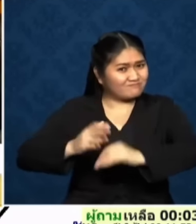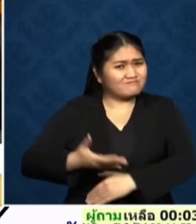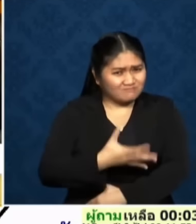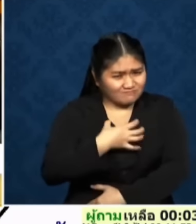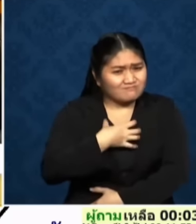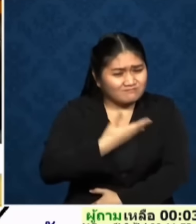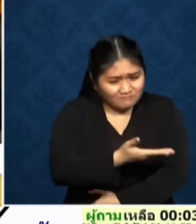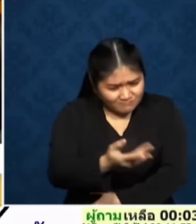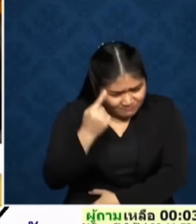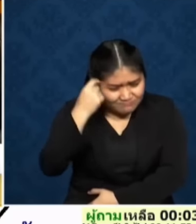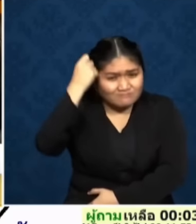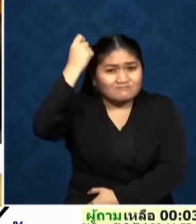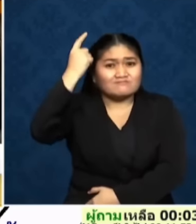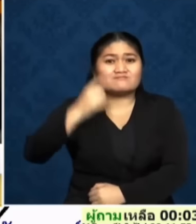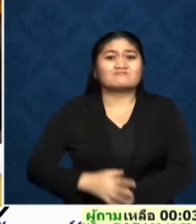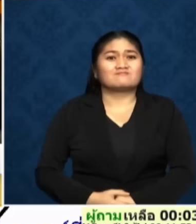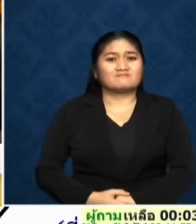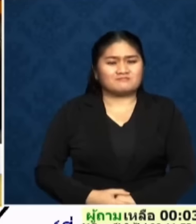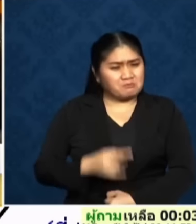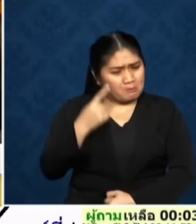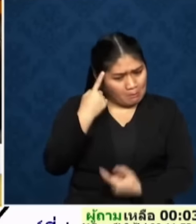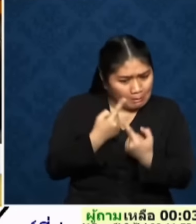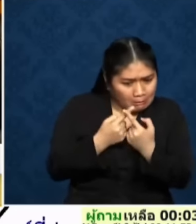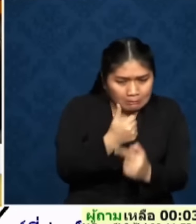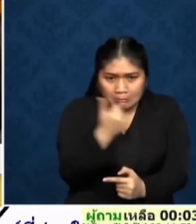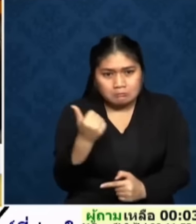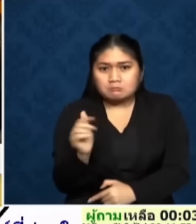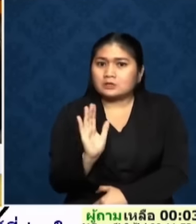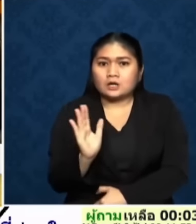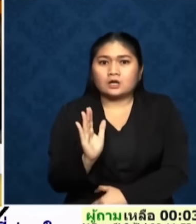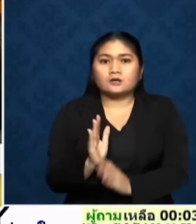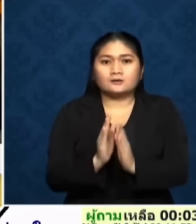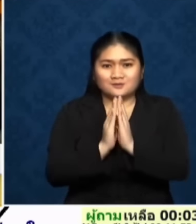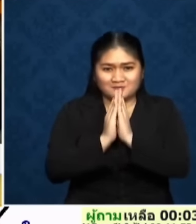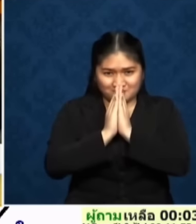งนี้ไม่ได้มีเจตนาเป็นอย่างอื่นขอบพระคุณครับ